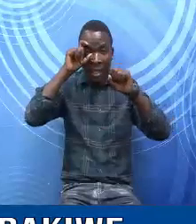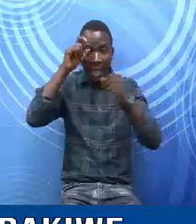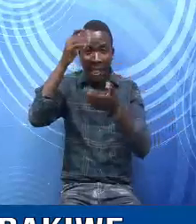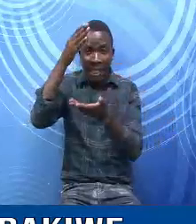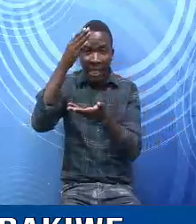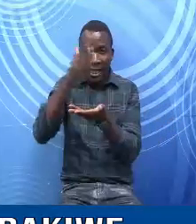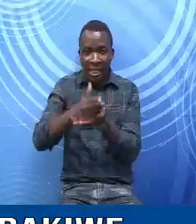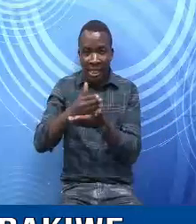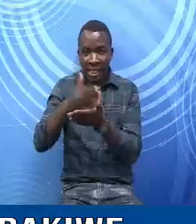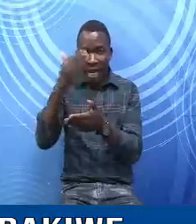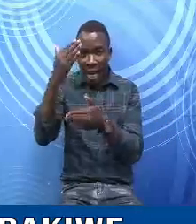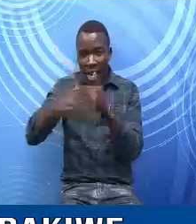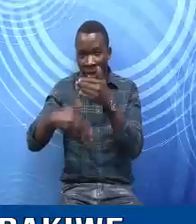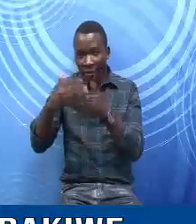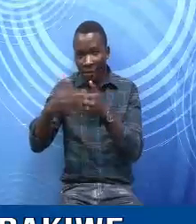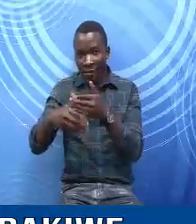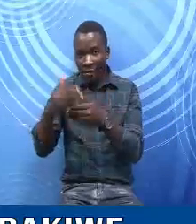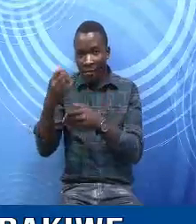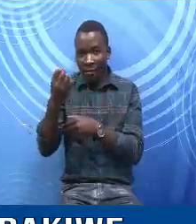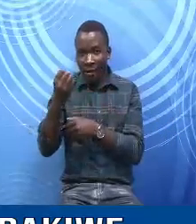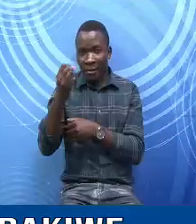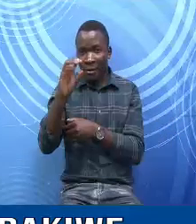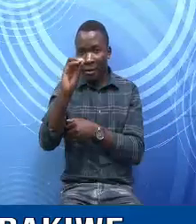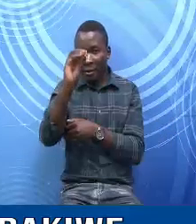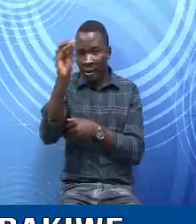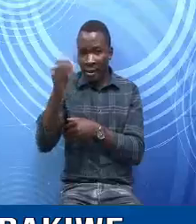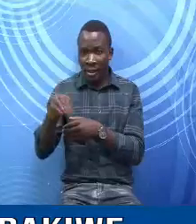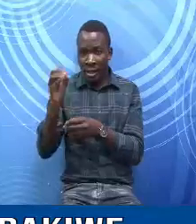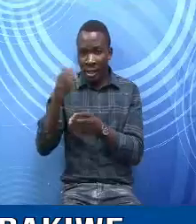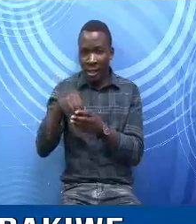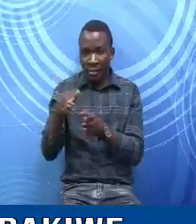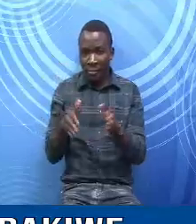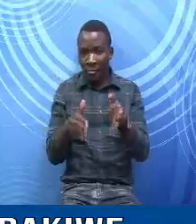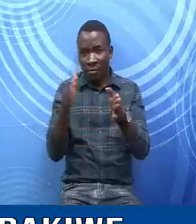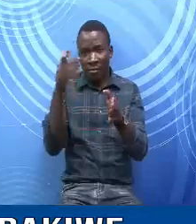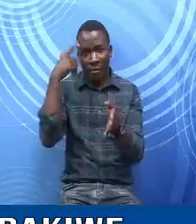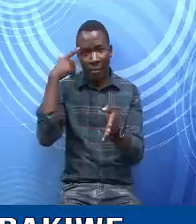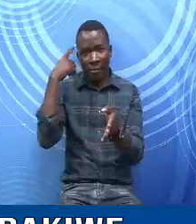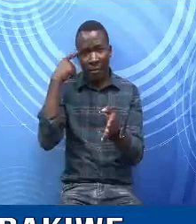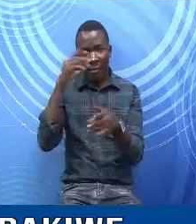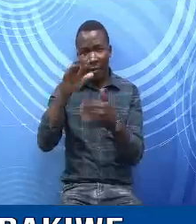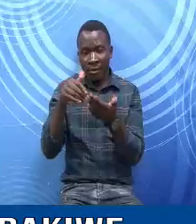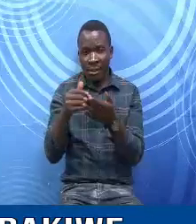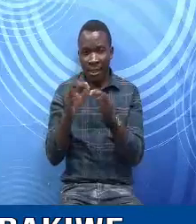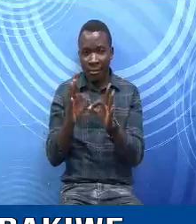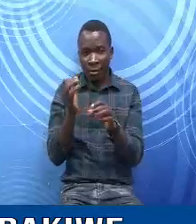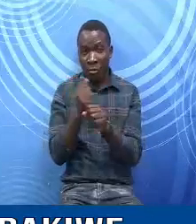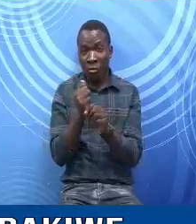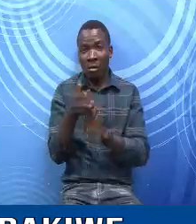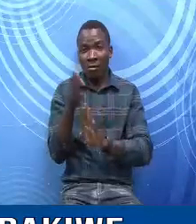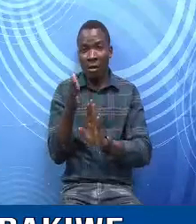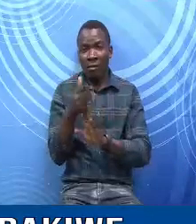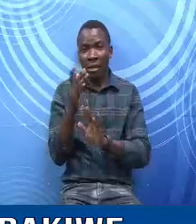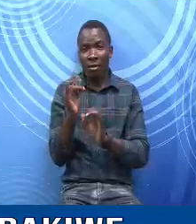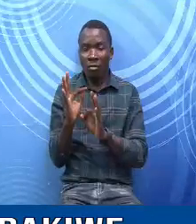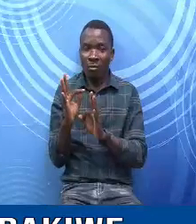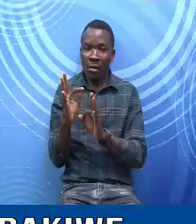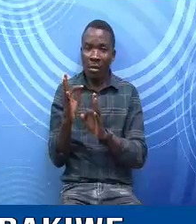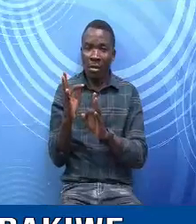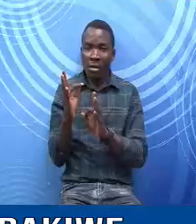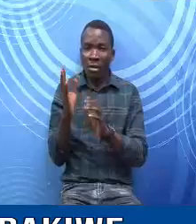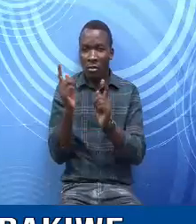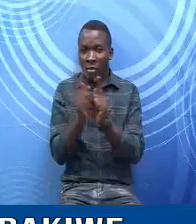kuri 50% kirenga kirimo kaburimbo kandi ni ibintu biri kwihuta cyane nubwo twageze inkomyi y'icyorezo